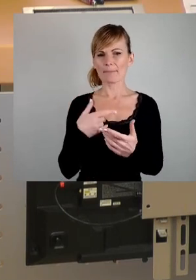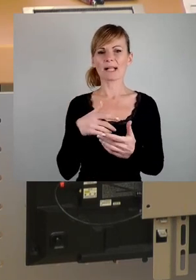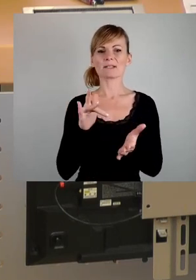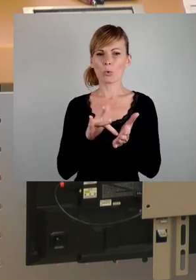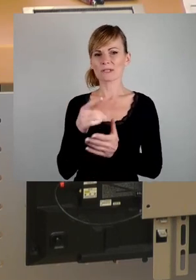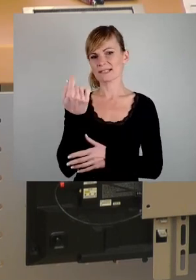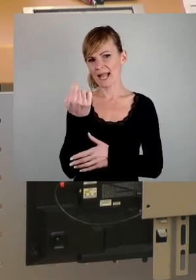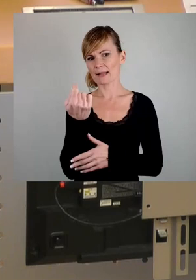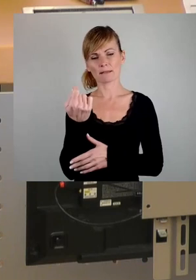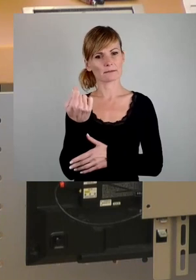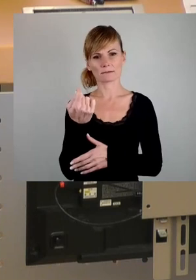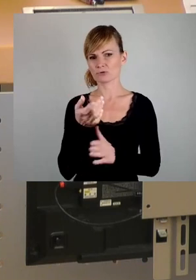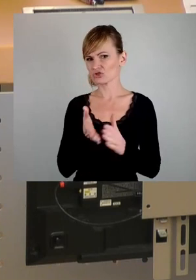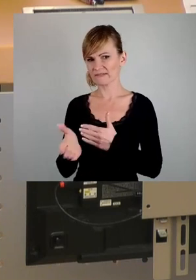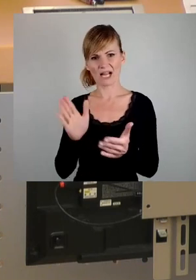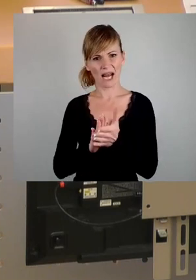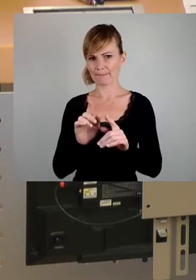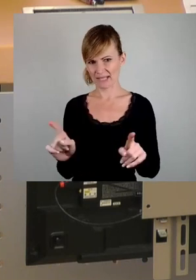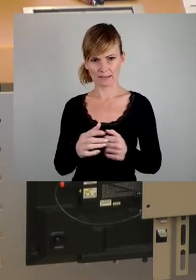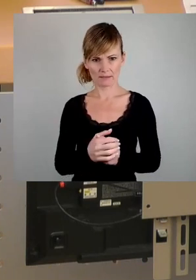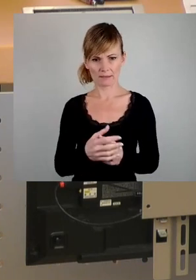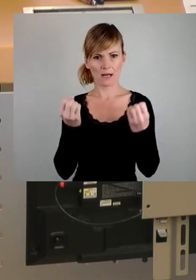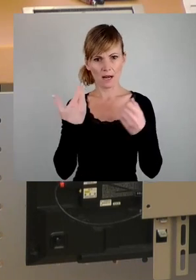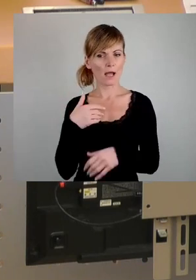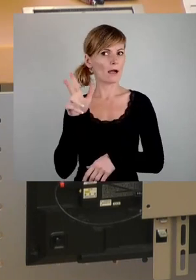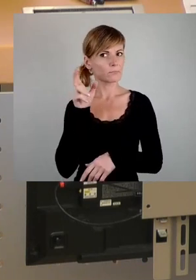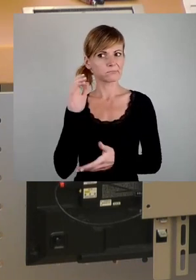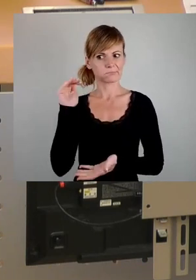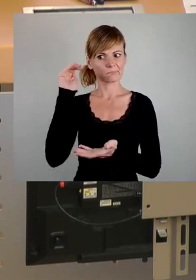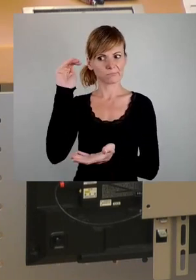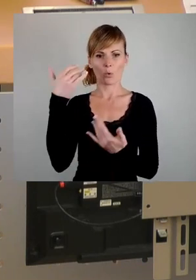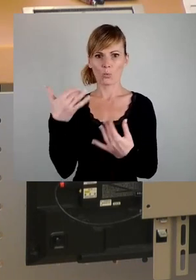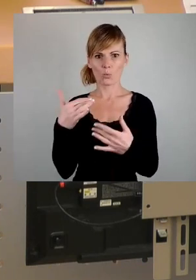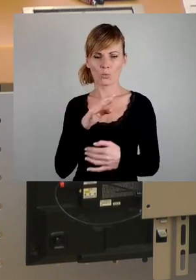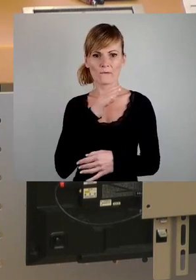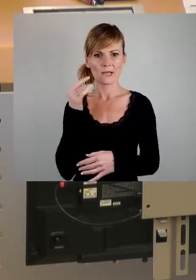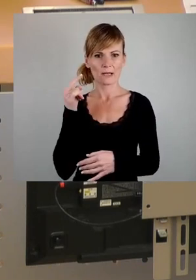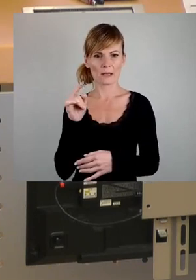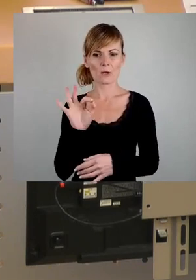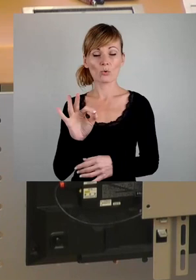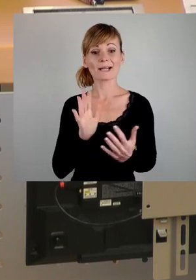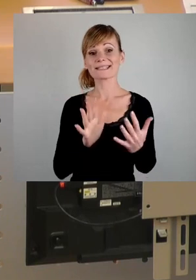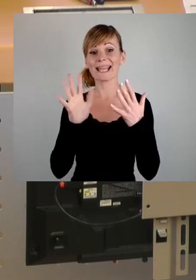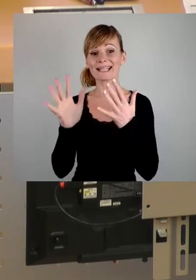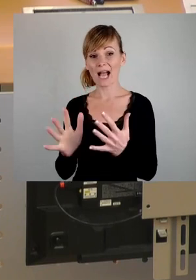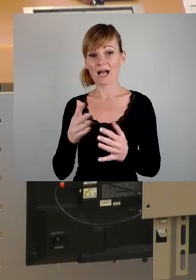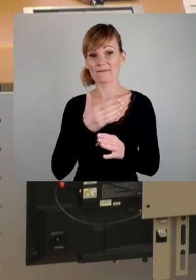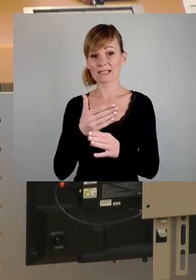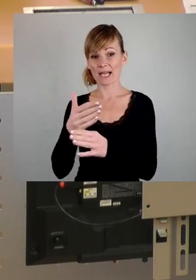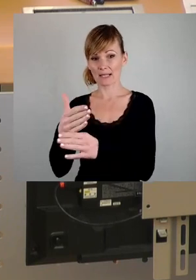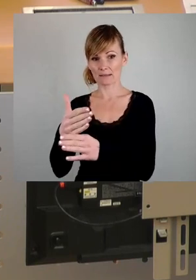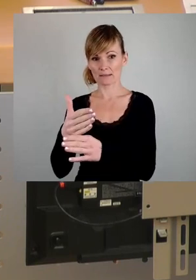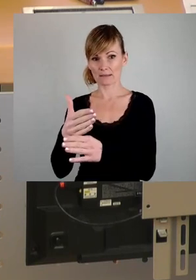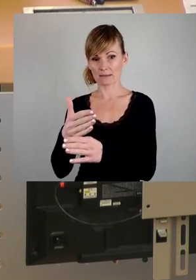viel, was hier ausgegeben wird. Aber über 10 Jahre verteilt und mit einer klugen